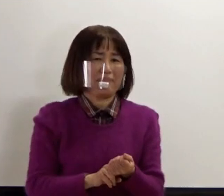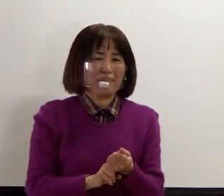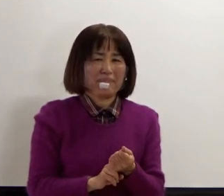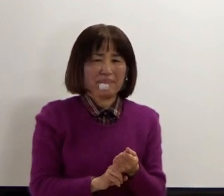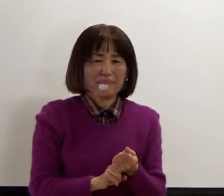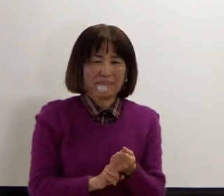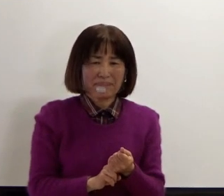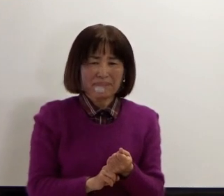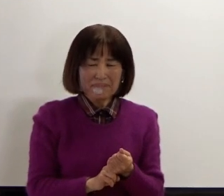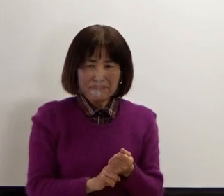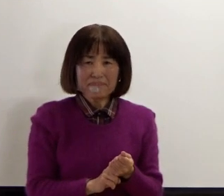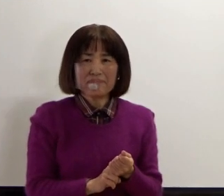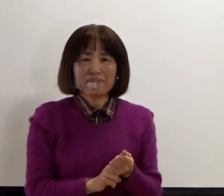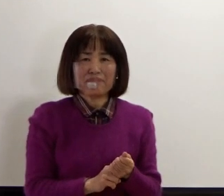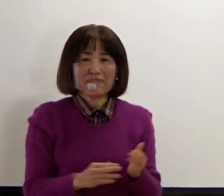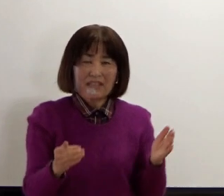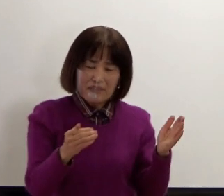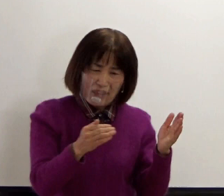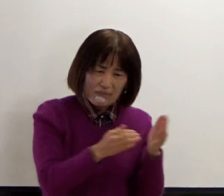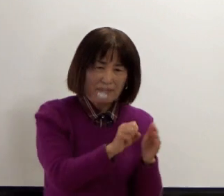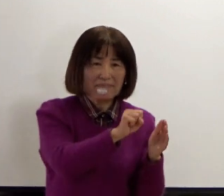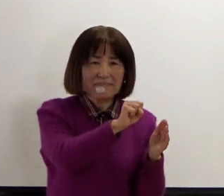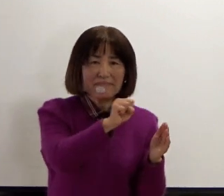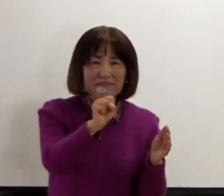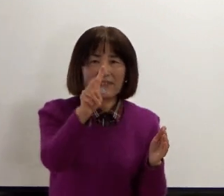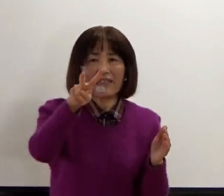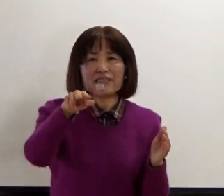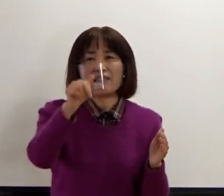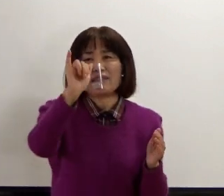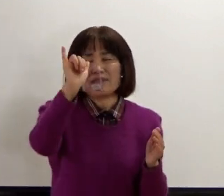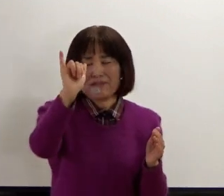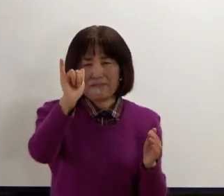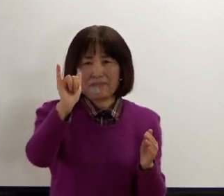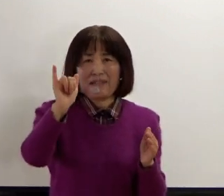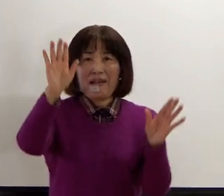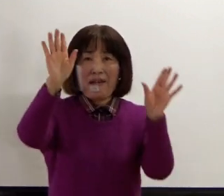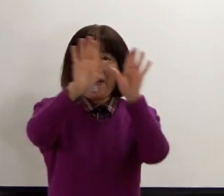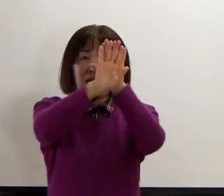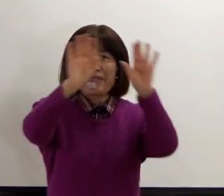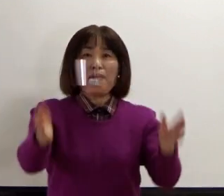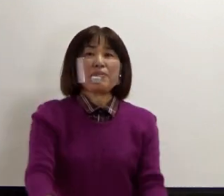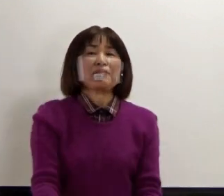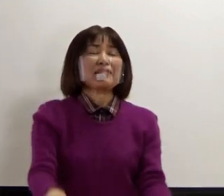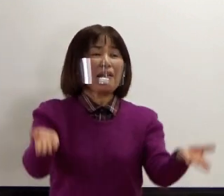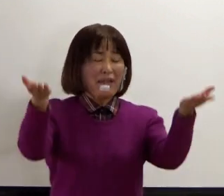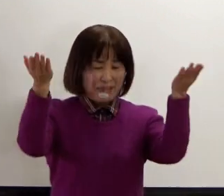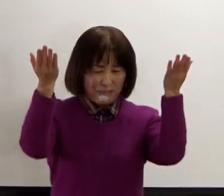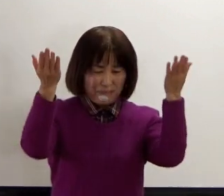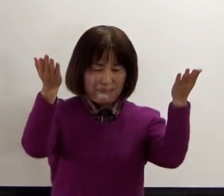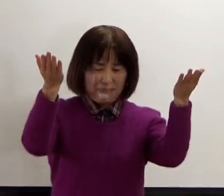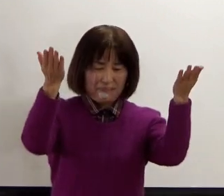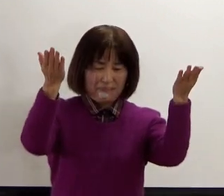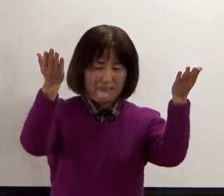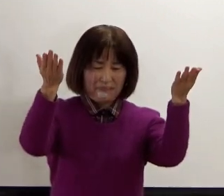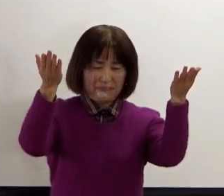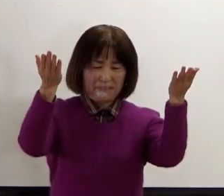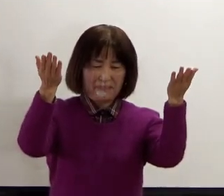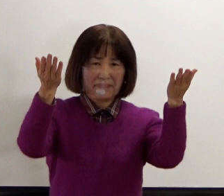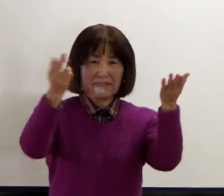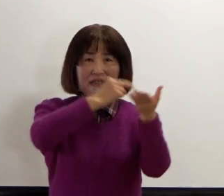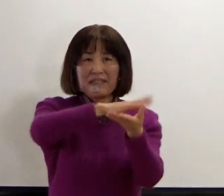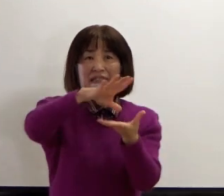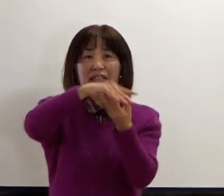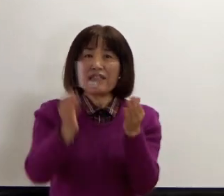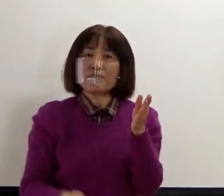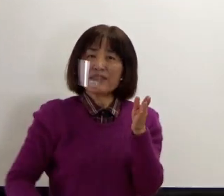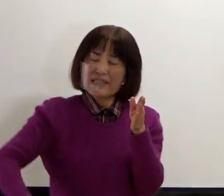最後にですね、このザカリアが歌を歌います。ザカリアの賛歌というかね、まあ、予言なんですけれども、父ザカリアは